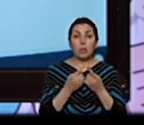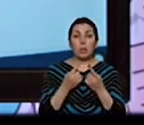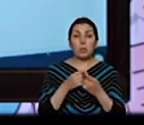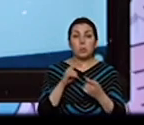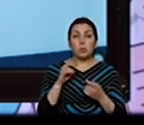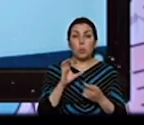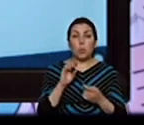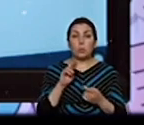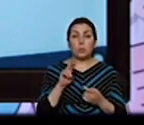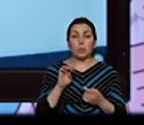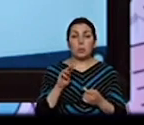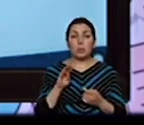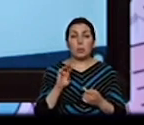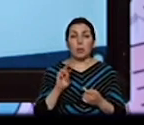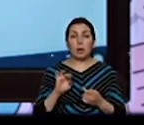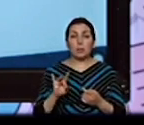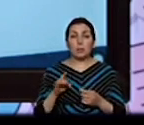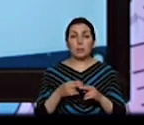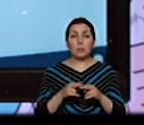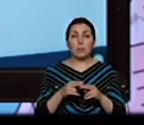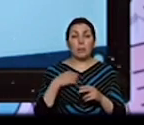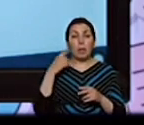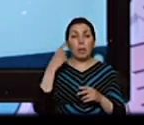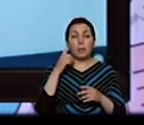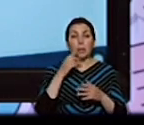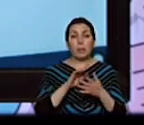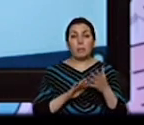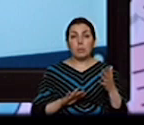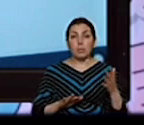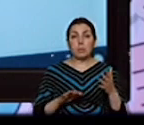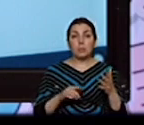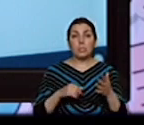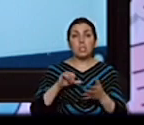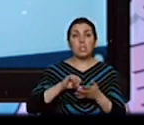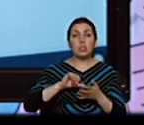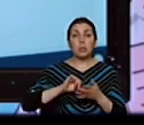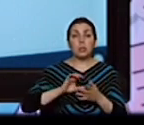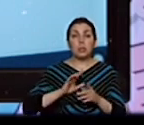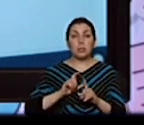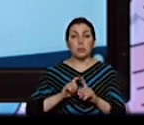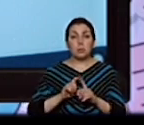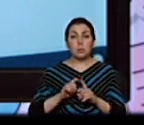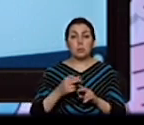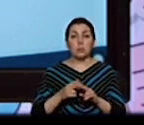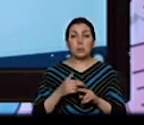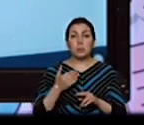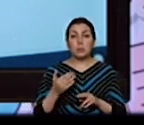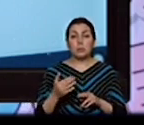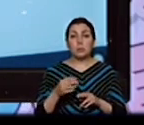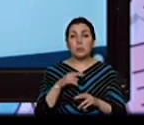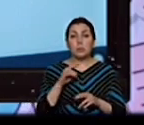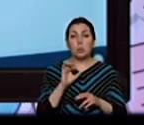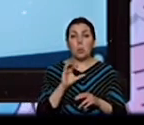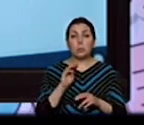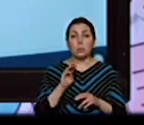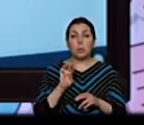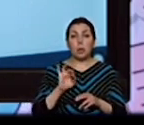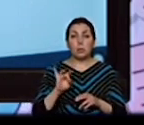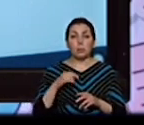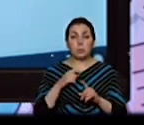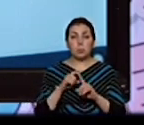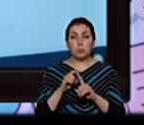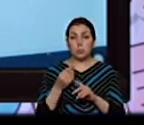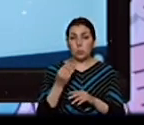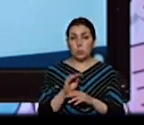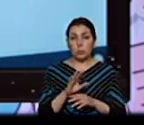Do'stlariga so'zi men ertakni davom ettirganimda ishtirok etgan so'z. Shuning uchun do'stlariga so'zini ham